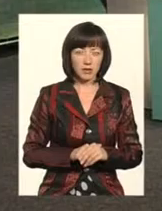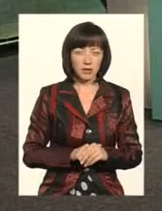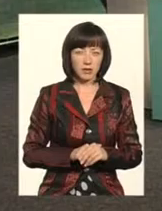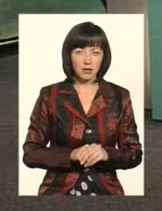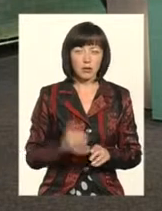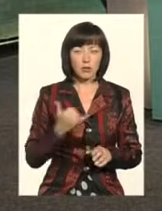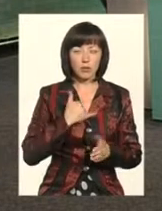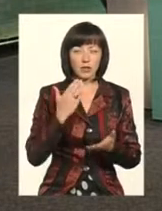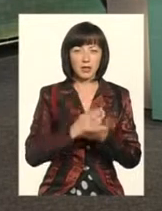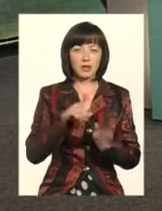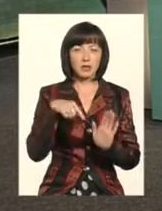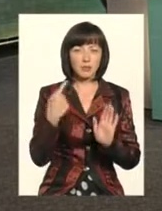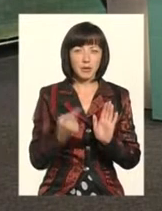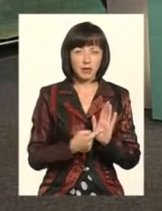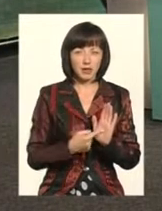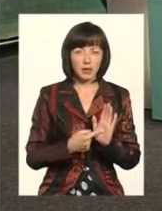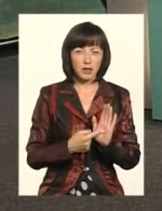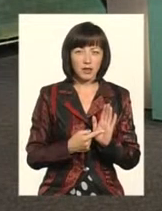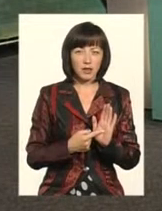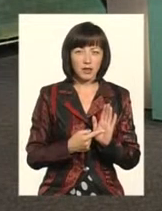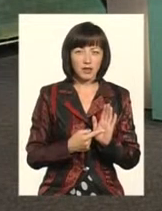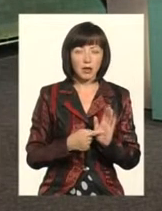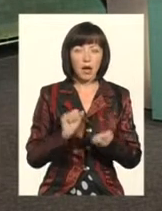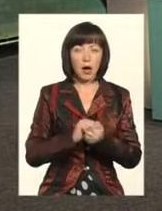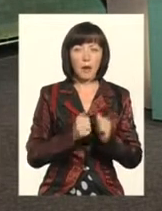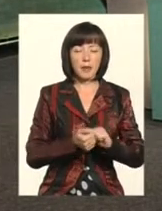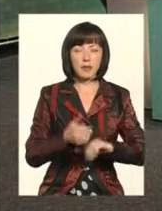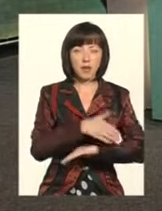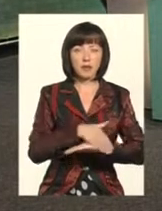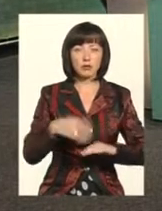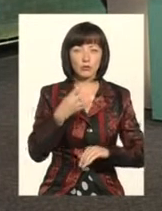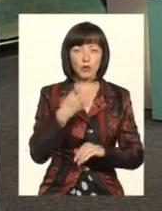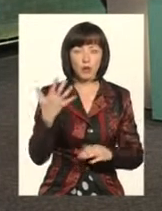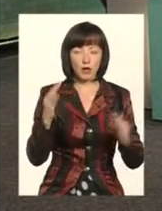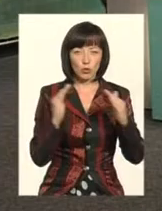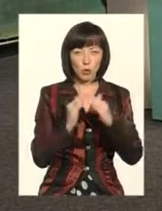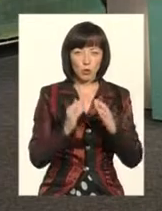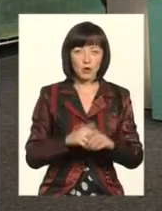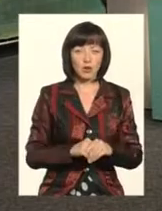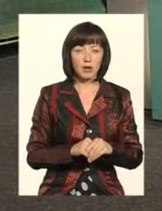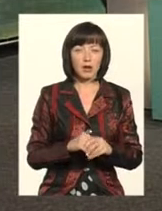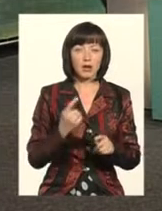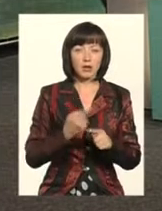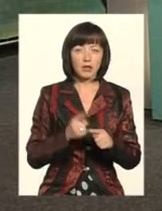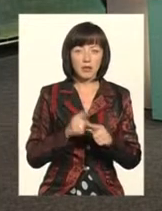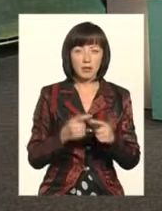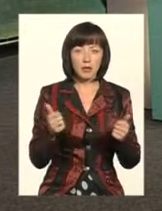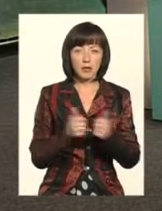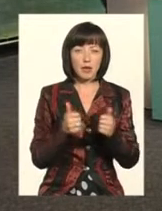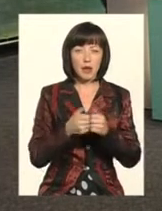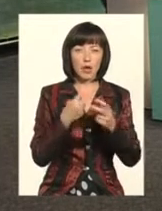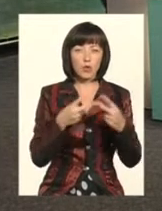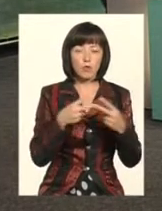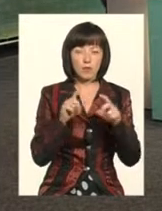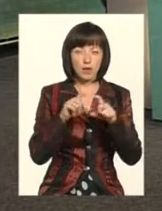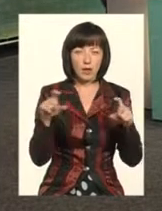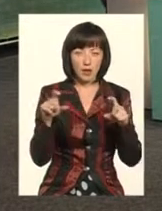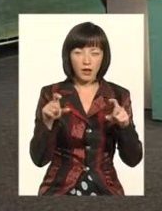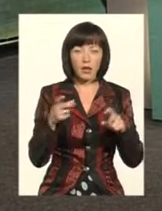мене є запитання. Це по Кам'янецькій 45 дом. Це біля тюрми,